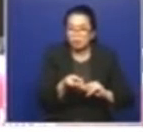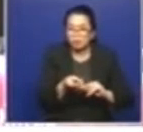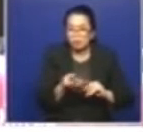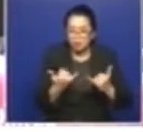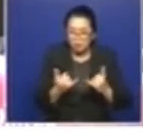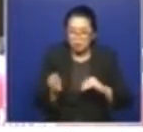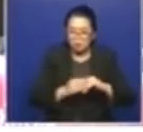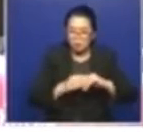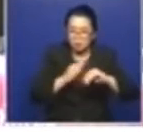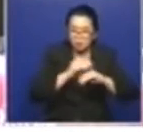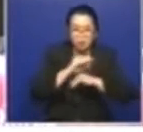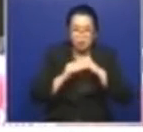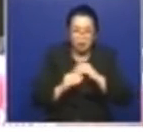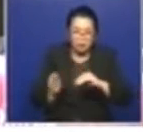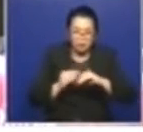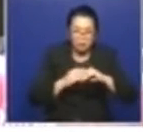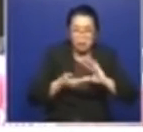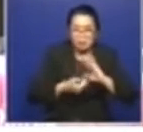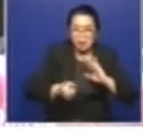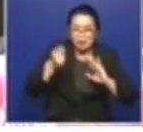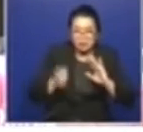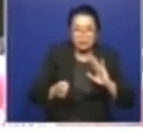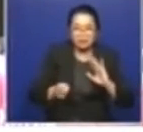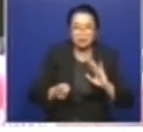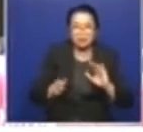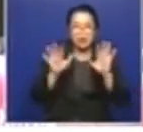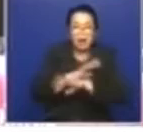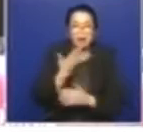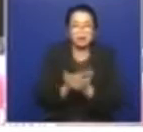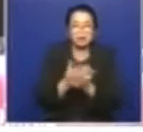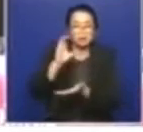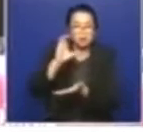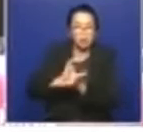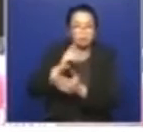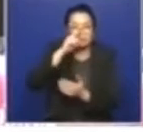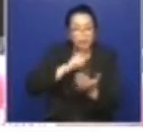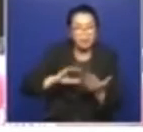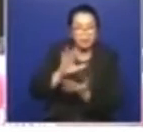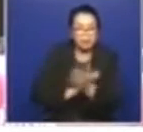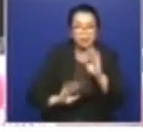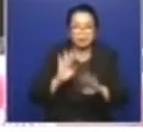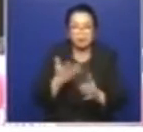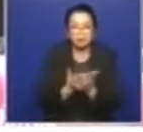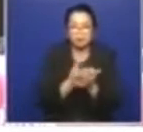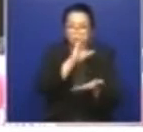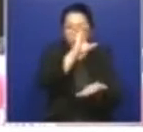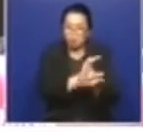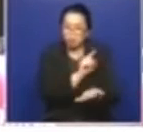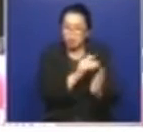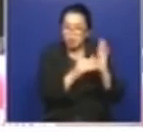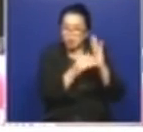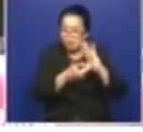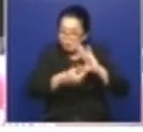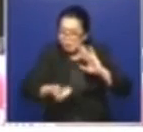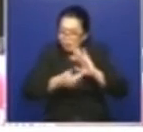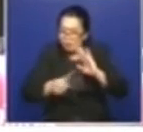การต่างๆเนี่ยเบิกจ่ายจริงๆมันได้เท่าไหร่อ่ะไม่ได้เพราะนั้นไอ้ SME ที่บอกว่าจะไปช่ว